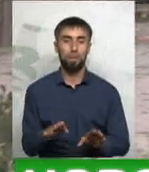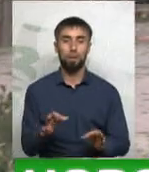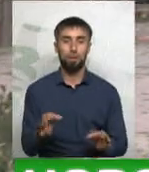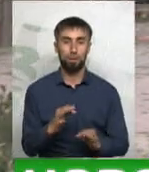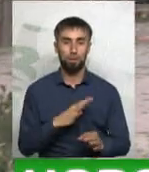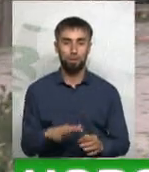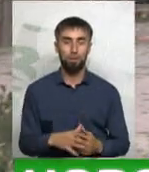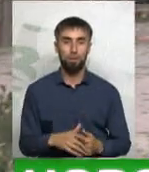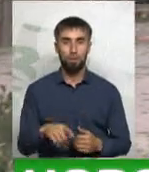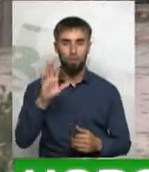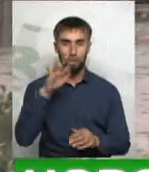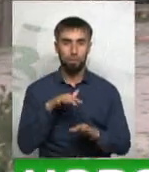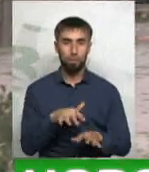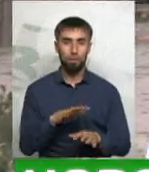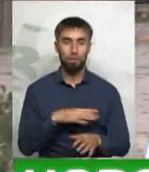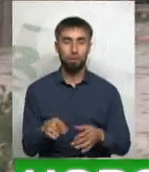не было.